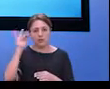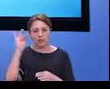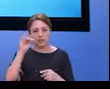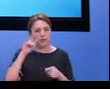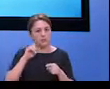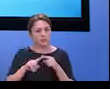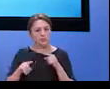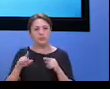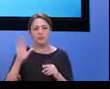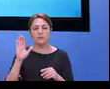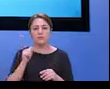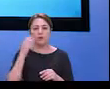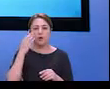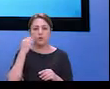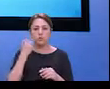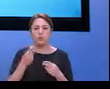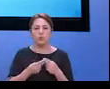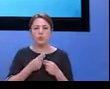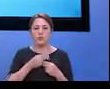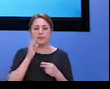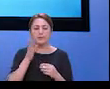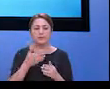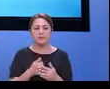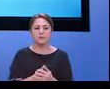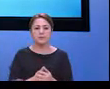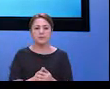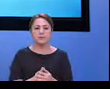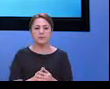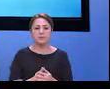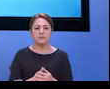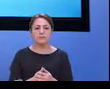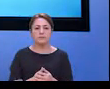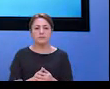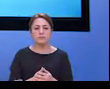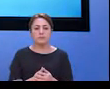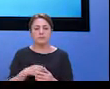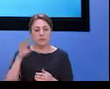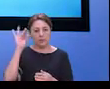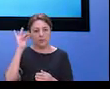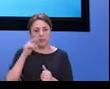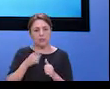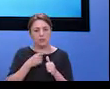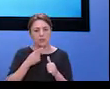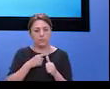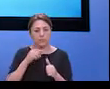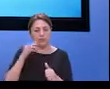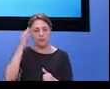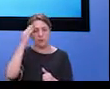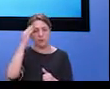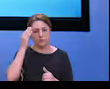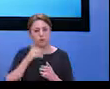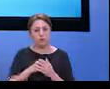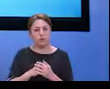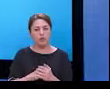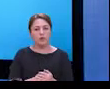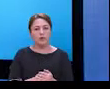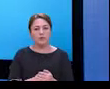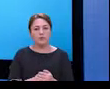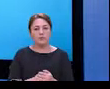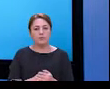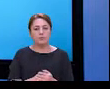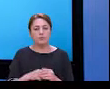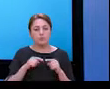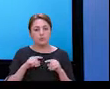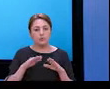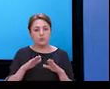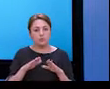tez va mukammal o'rganib olasiz. Tarixiy atamalar mazmuni. Keling, shu